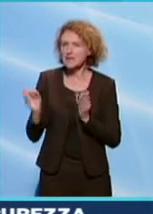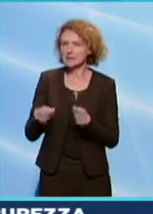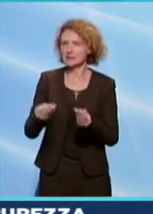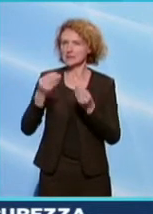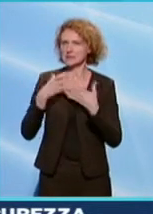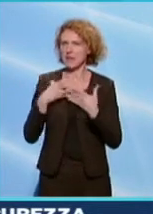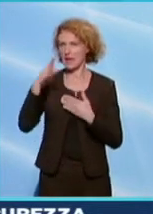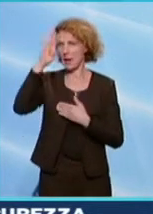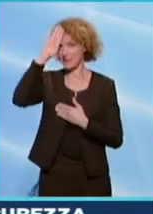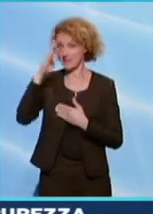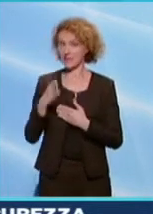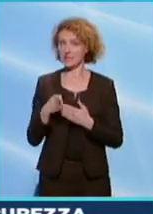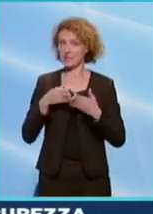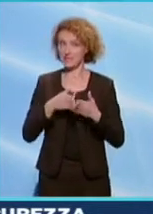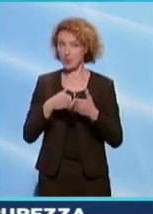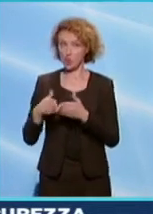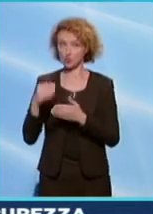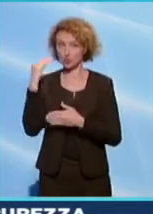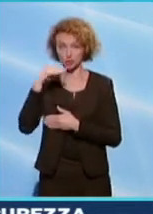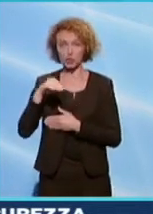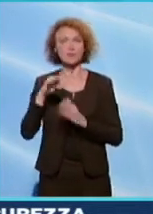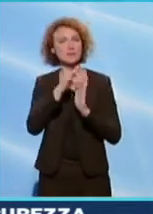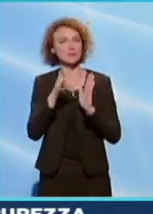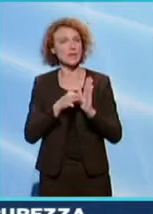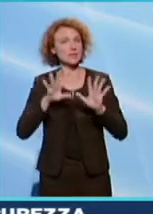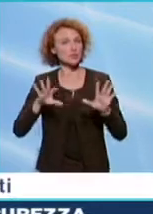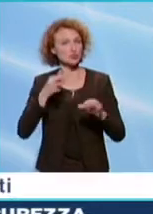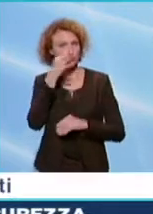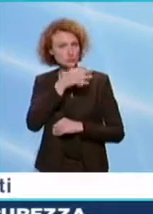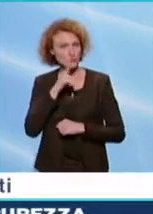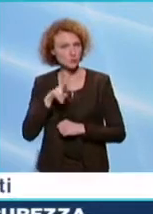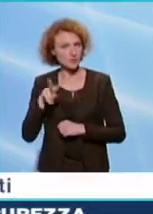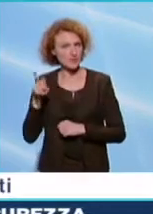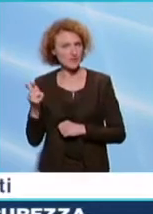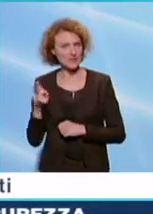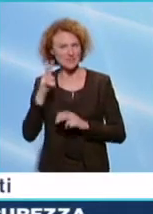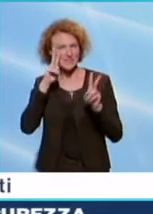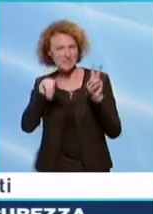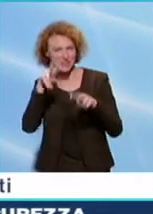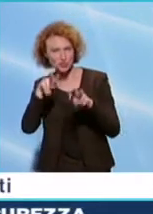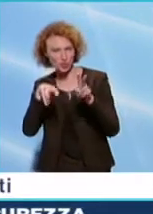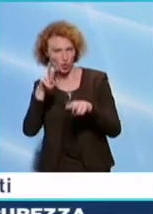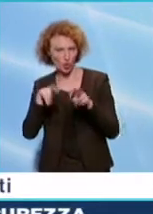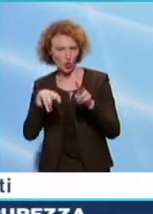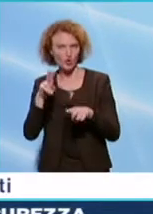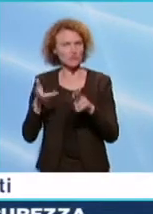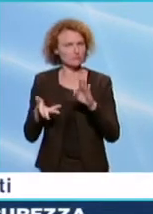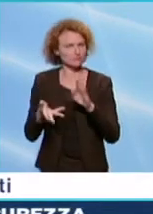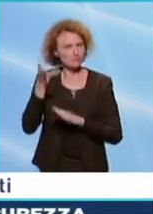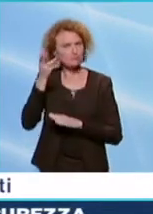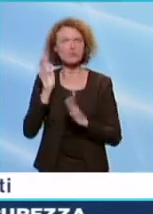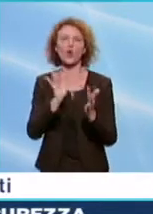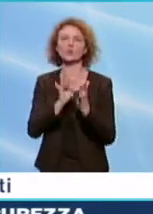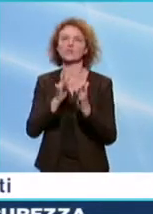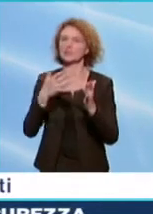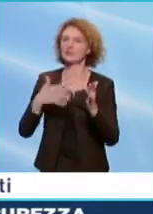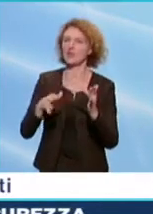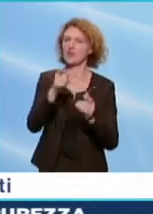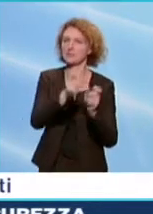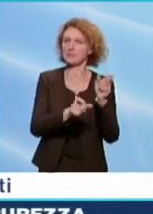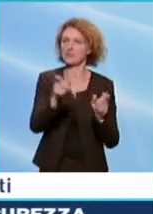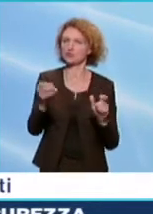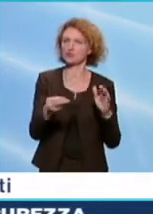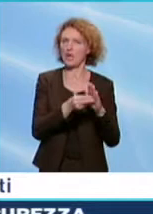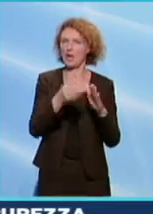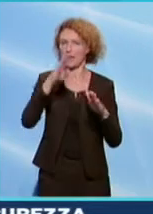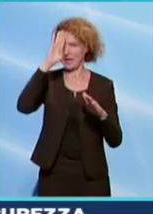rappresento che in data 10 ottobre 2020 gli ispettori dell'autorità di sistema portuale contattavano il personale della capitaneria